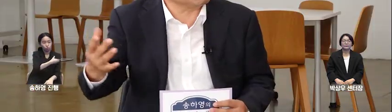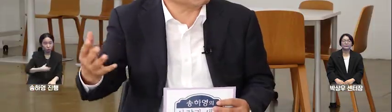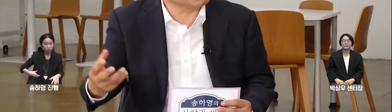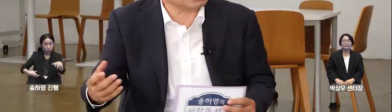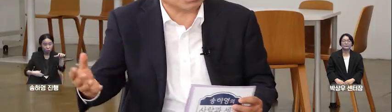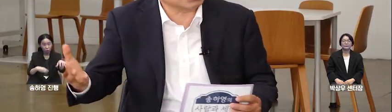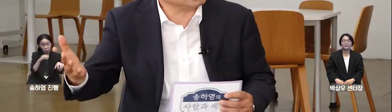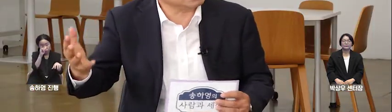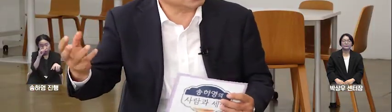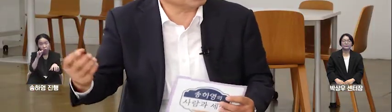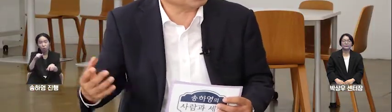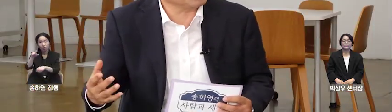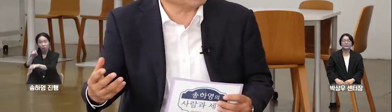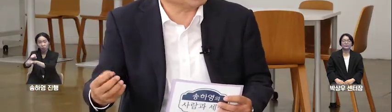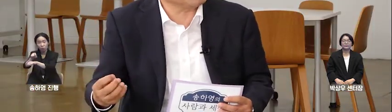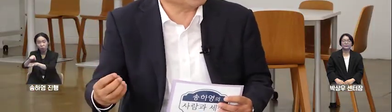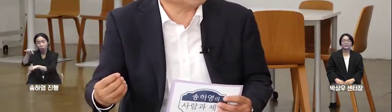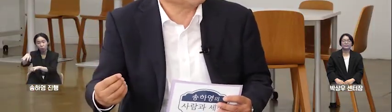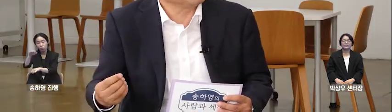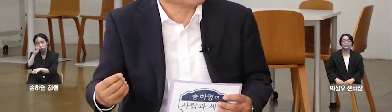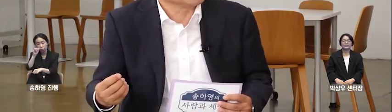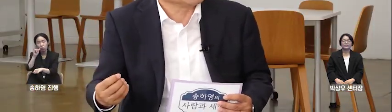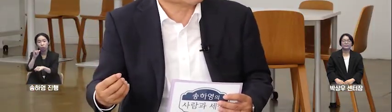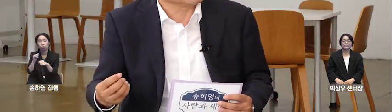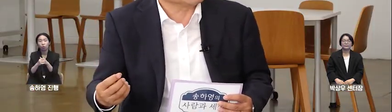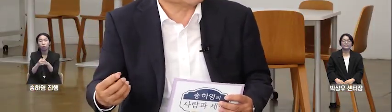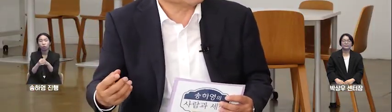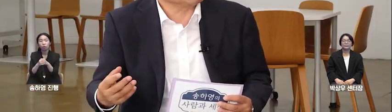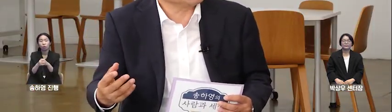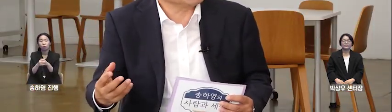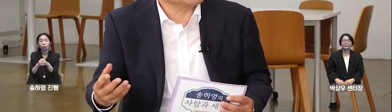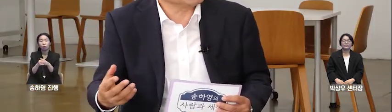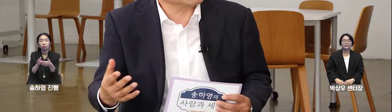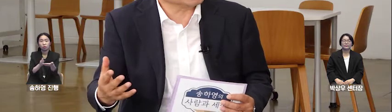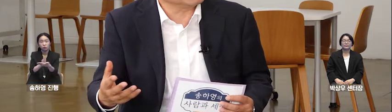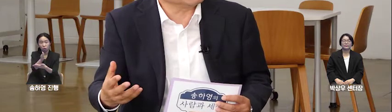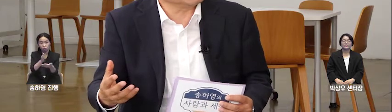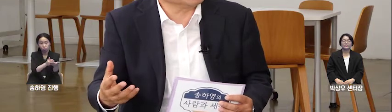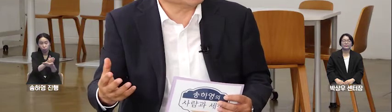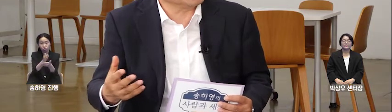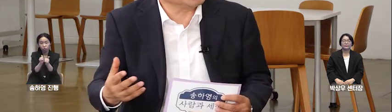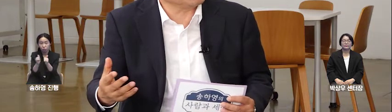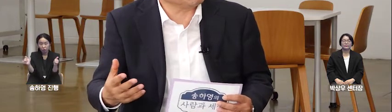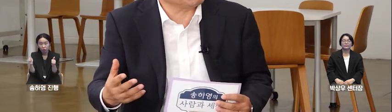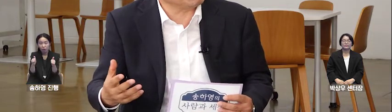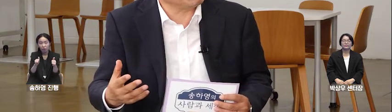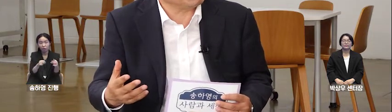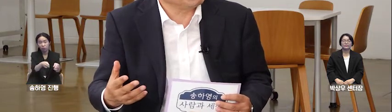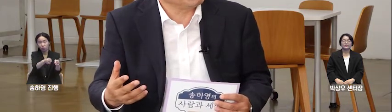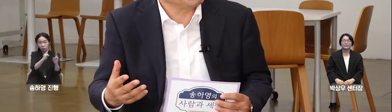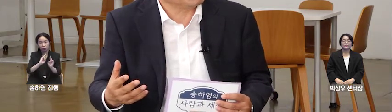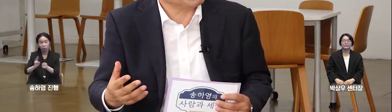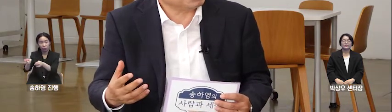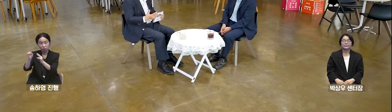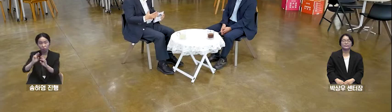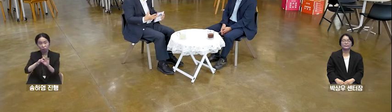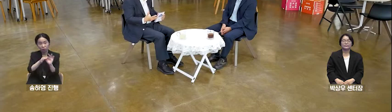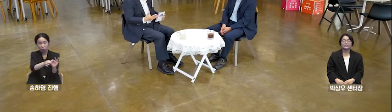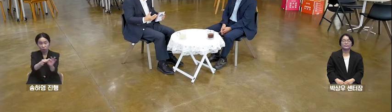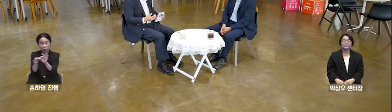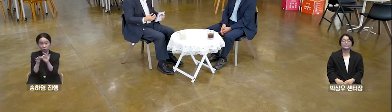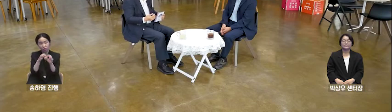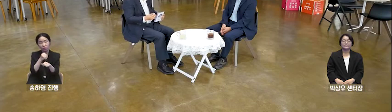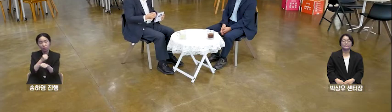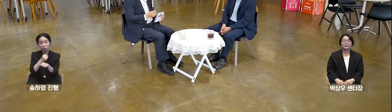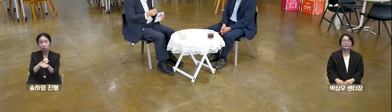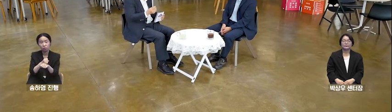동사무소도 있고 뭐 다 행정기관도 있지만은 그 전문가들을 연결해주고 또 뭐